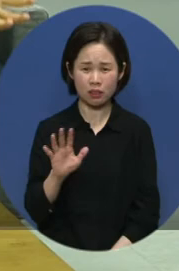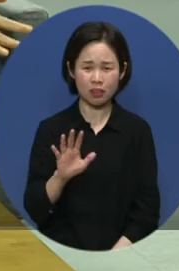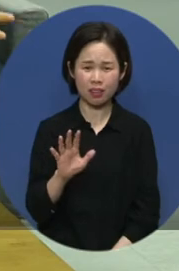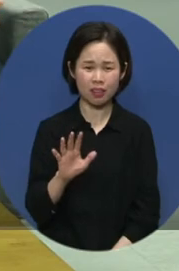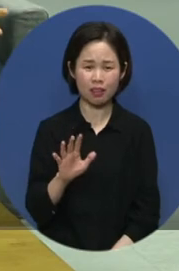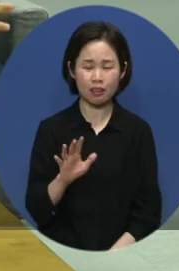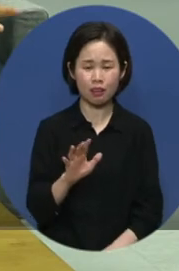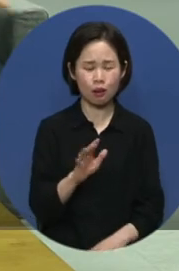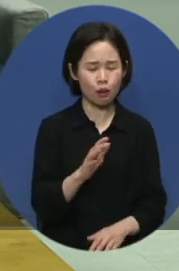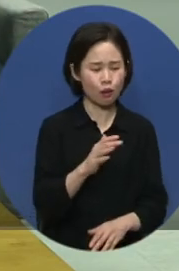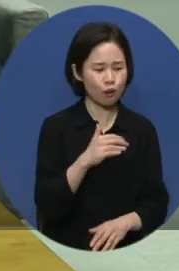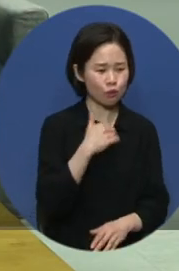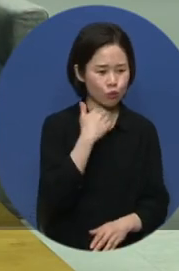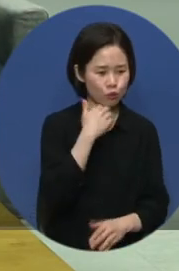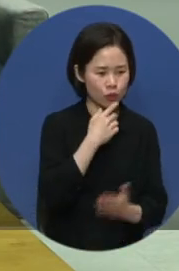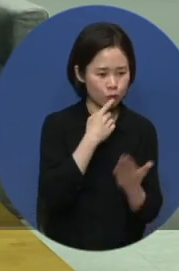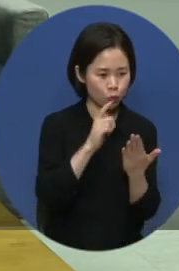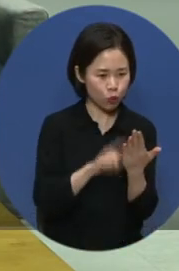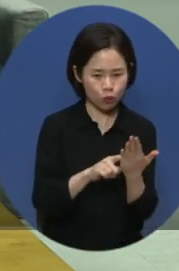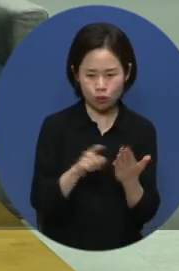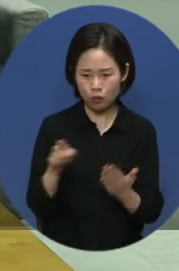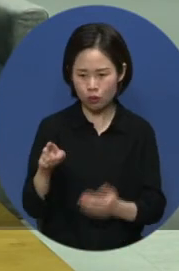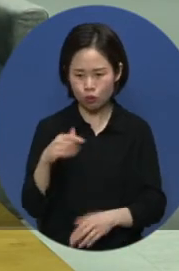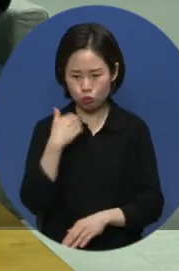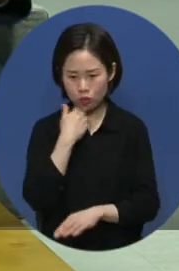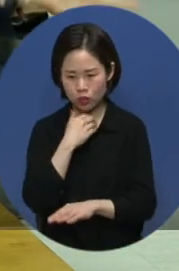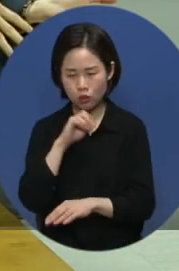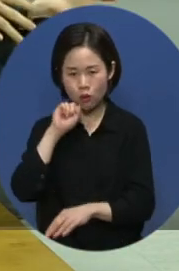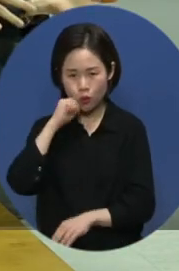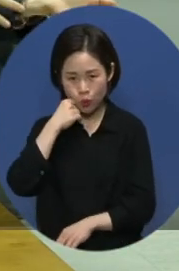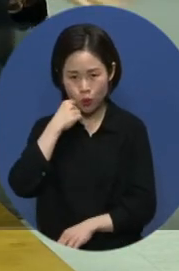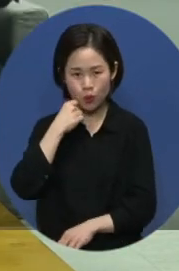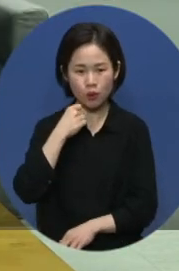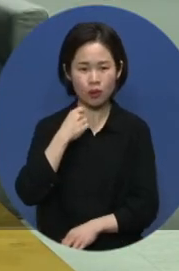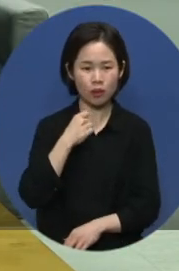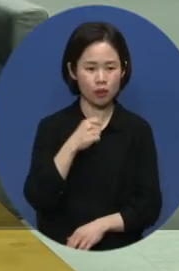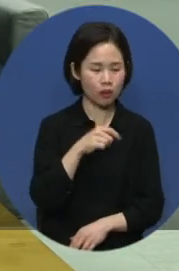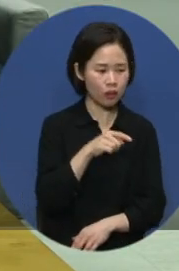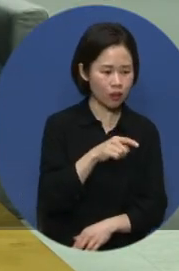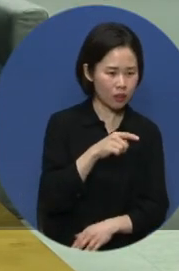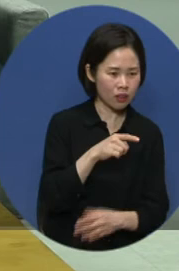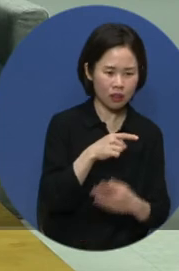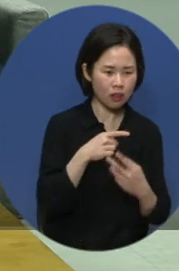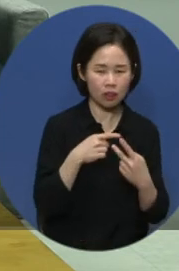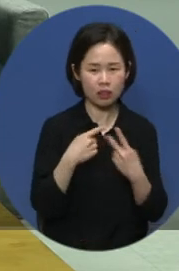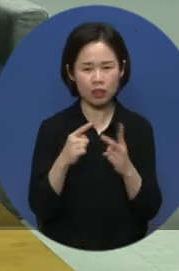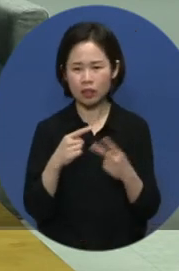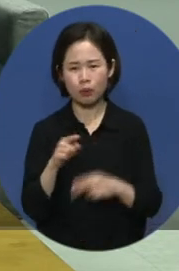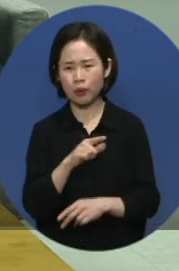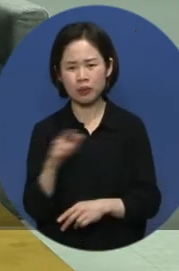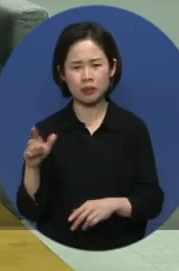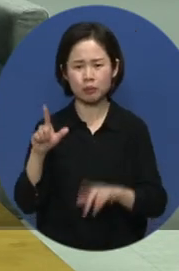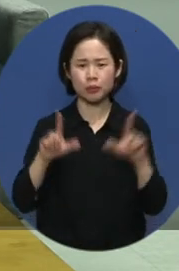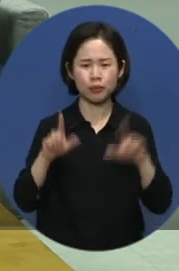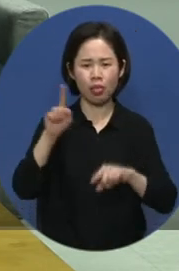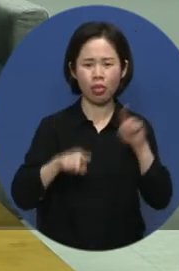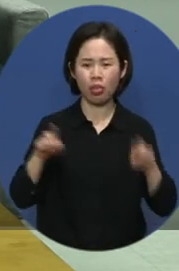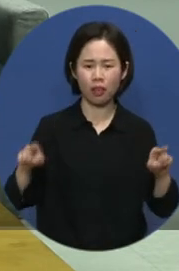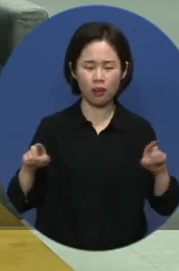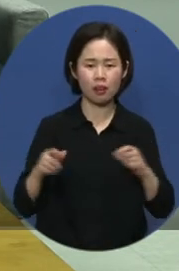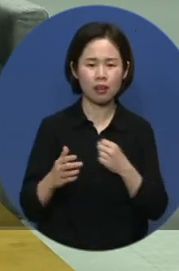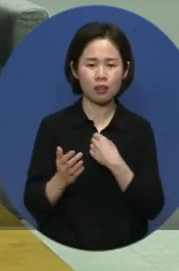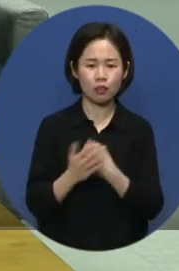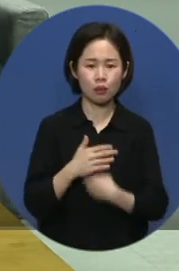누군가한테는 쉽고 누군가한테는 어렵고 누군가한테는 이렇게 이해되고 저렇게 이해되고 이거를 어쨌든 처음 작업할 때